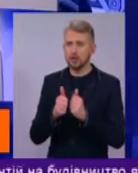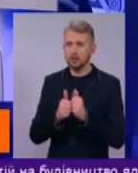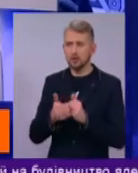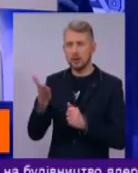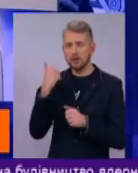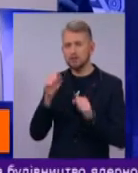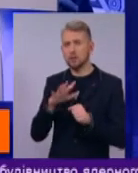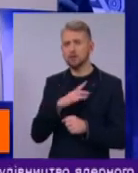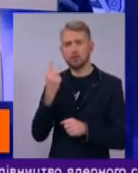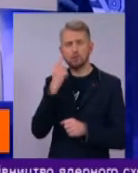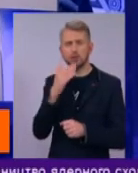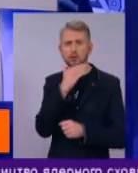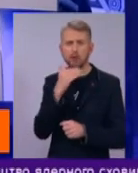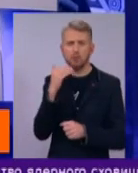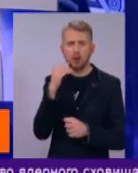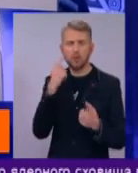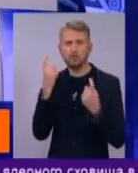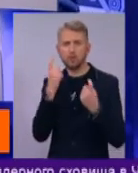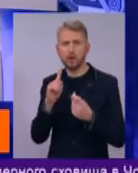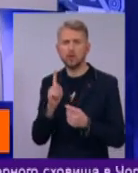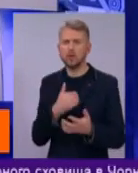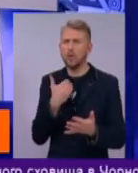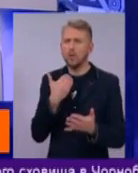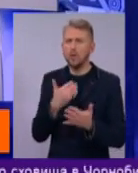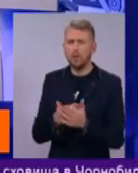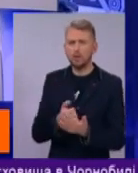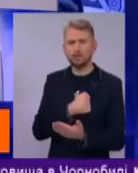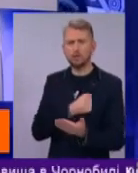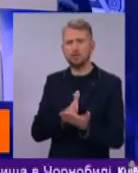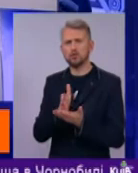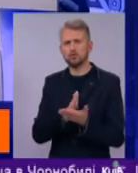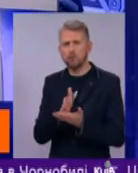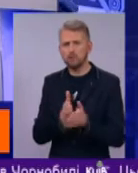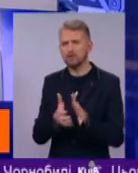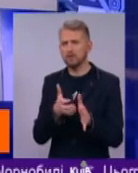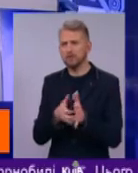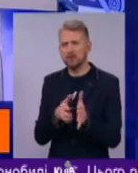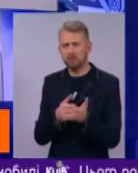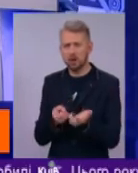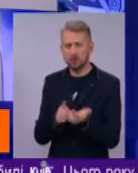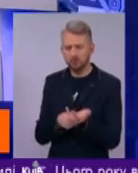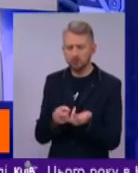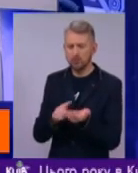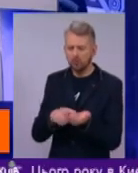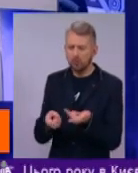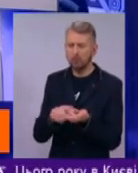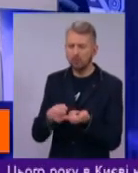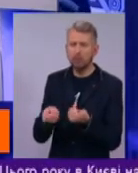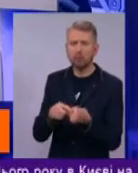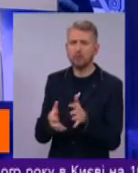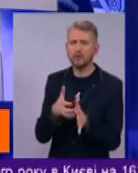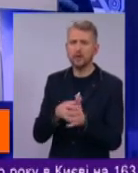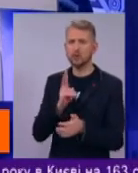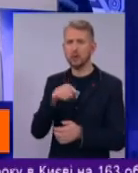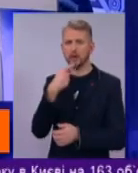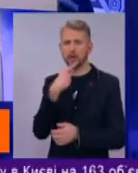раніше можна було почути багато теж інформації, що ось там військовослужбовців не вистачає того і іншого. Хтось казав про